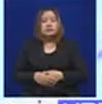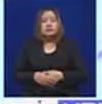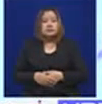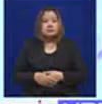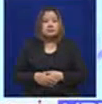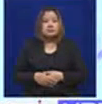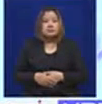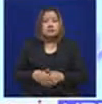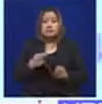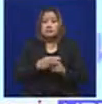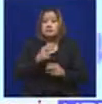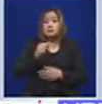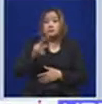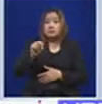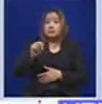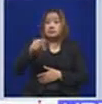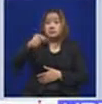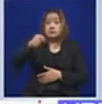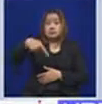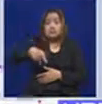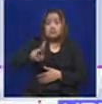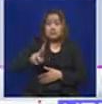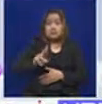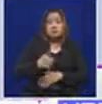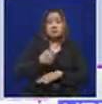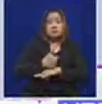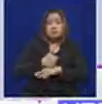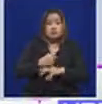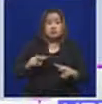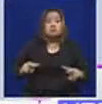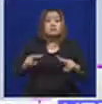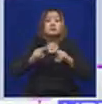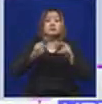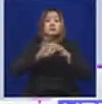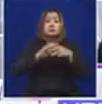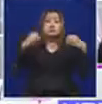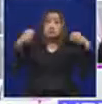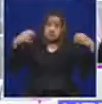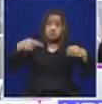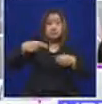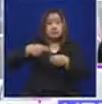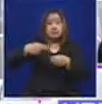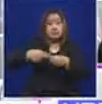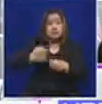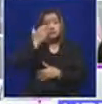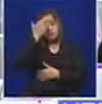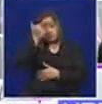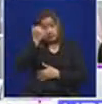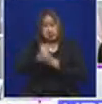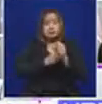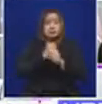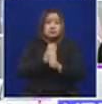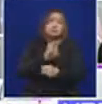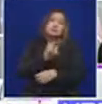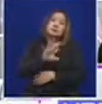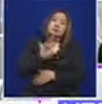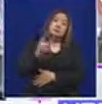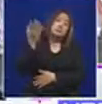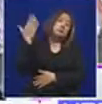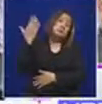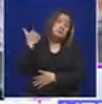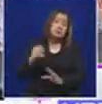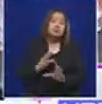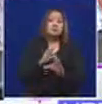พลเอกอนันตพรกาญจนรัตน์รัฐมนตรีว่าการกระทรวงพลังงานได้สรุปสถานการณ์การใช้พลังงานในปี2558พบว่